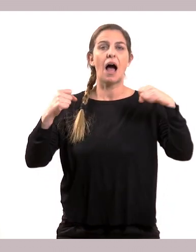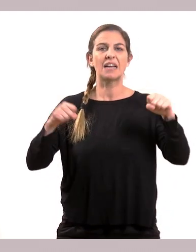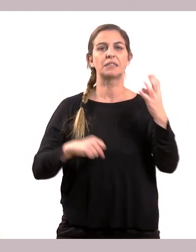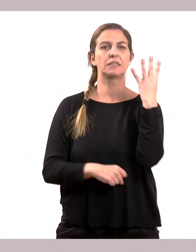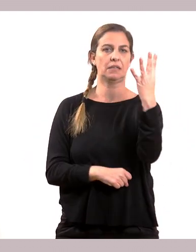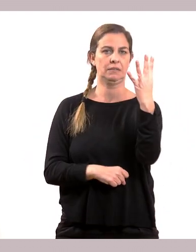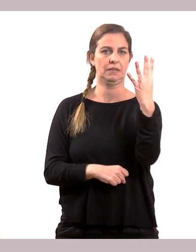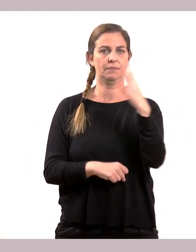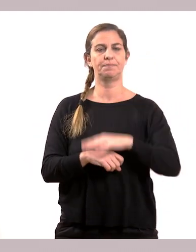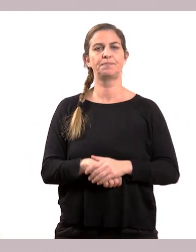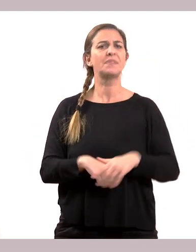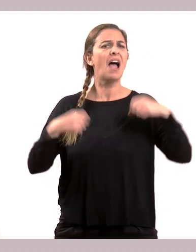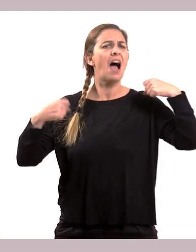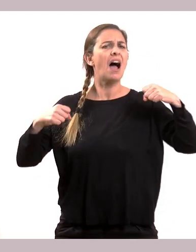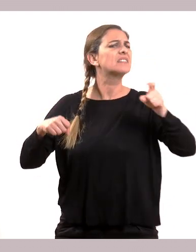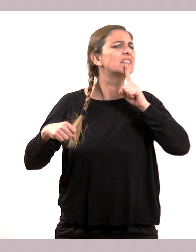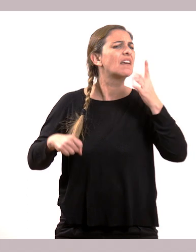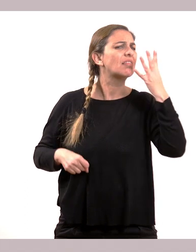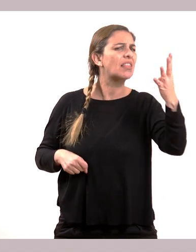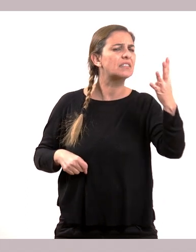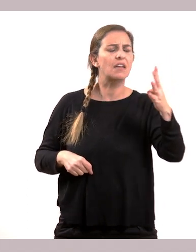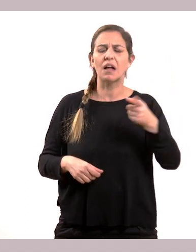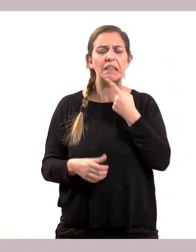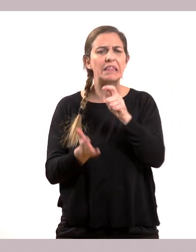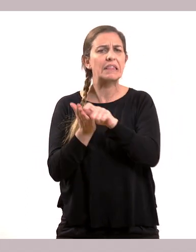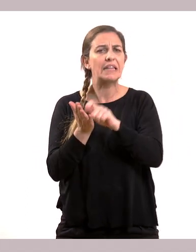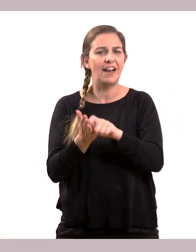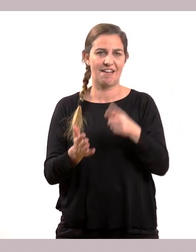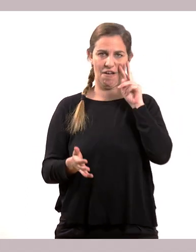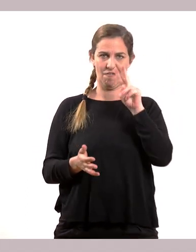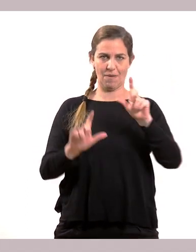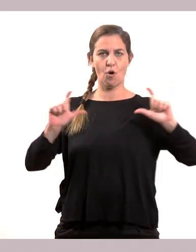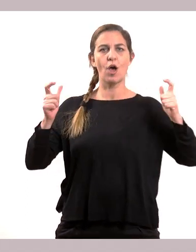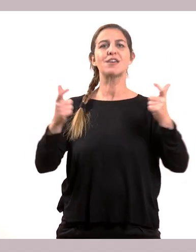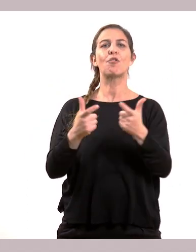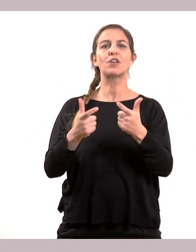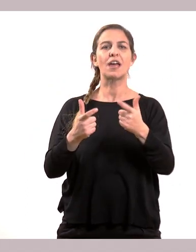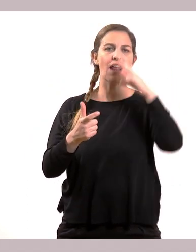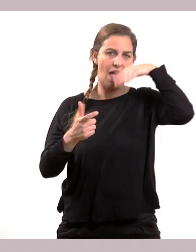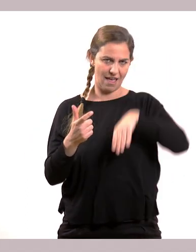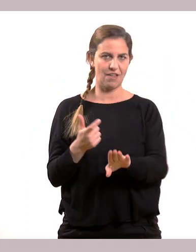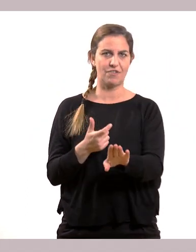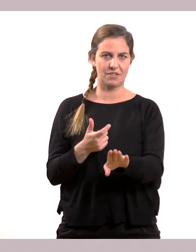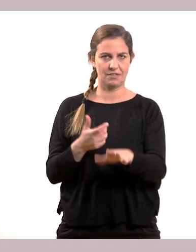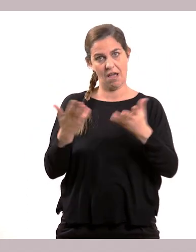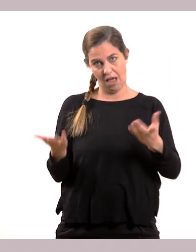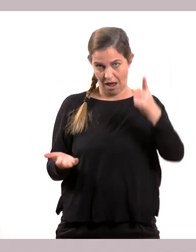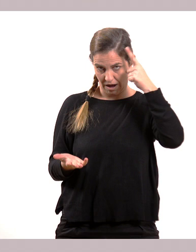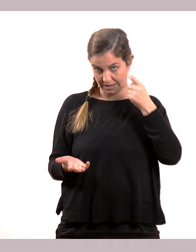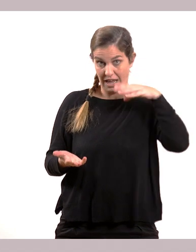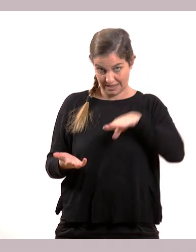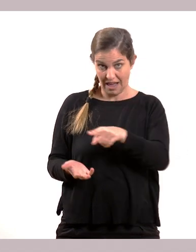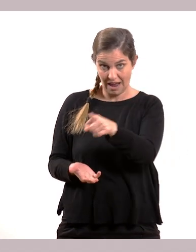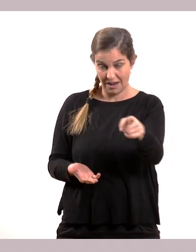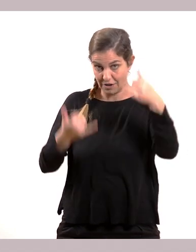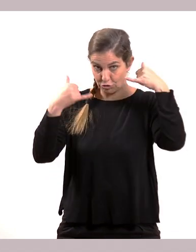4. Τι μας λέει η άσκηση 4? Βλέπουμε μια οικογένεια ελεφάντων. Τους ξέρετε τους ελέφαντες? Έχετε πάει στο